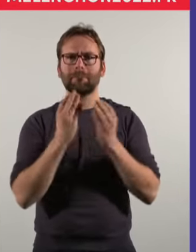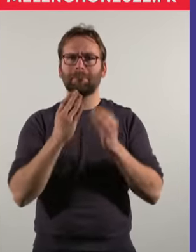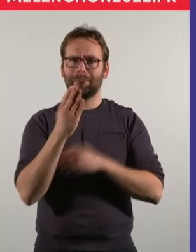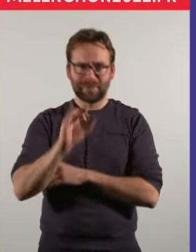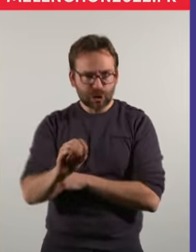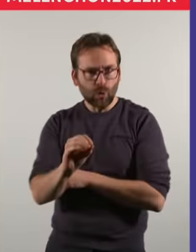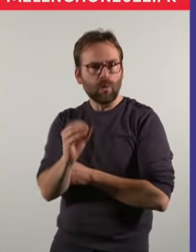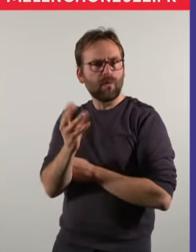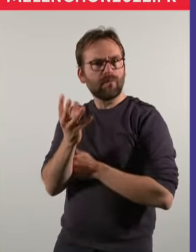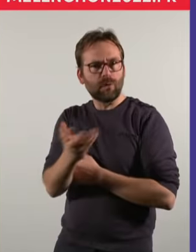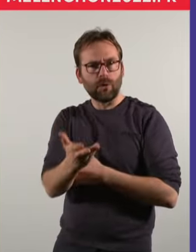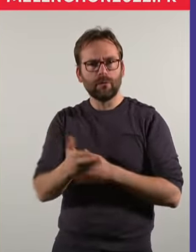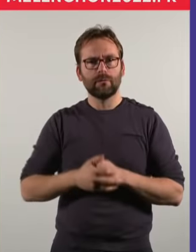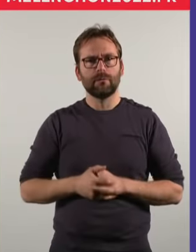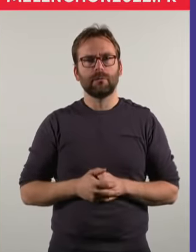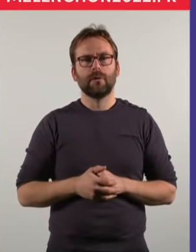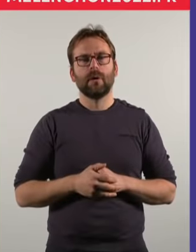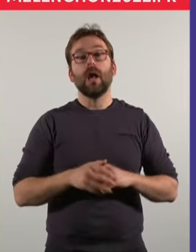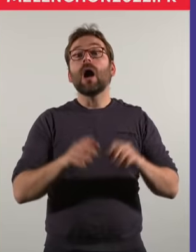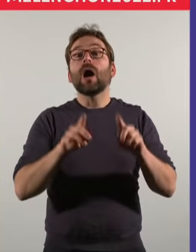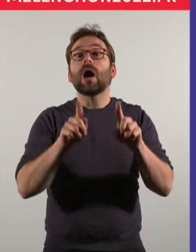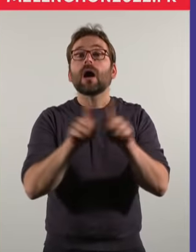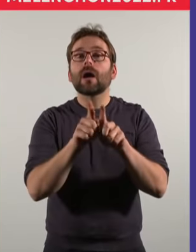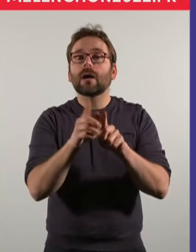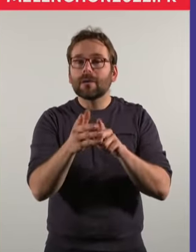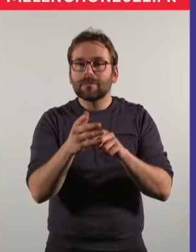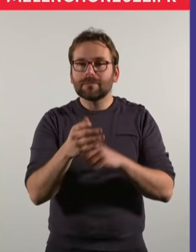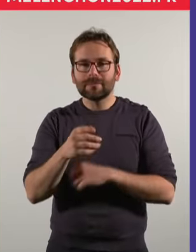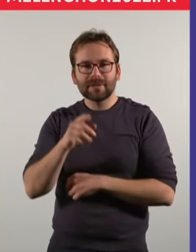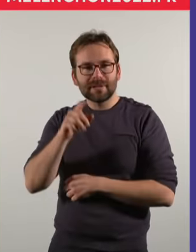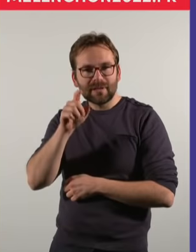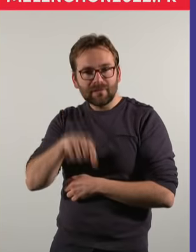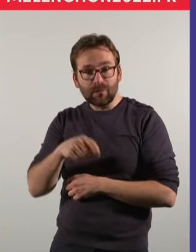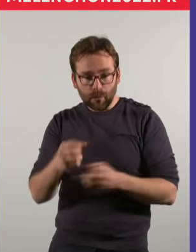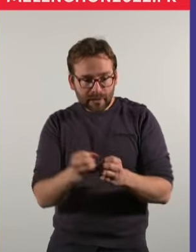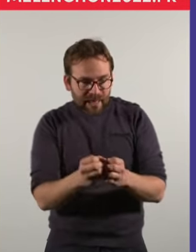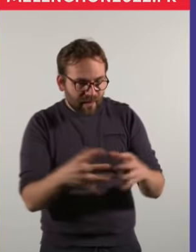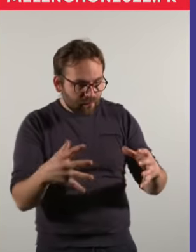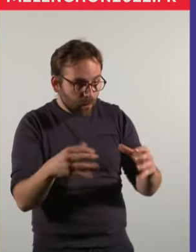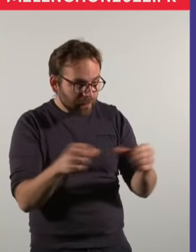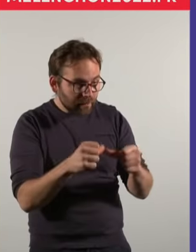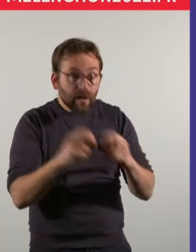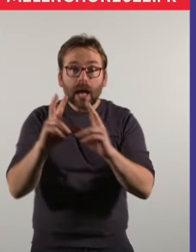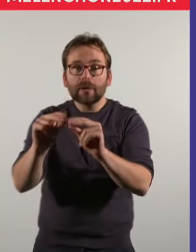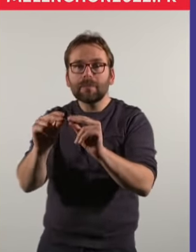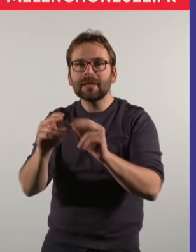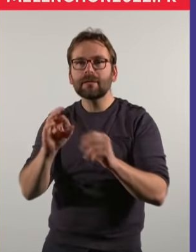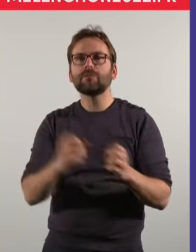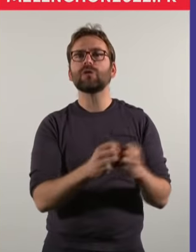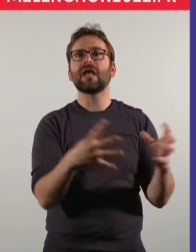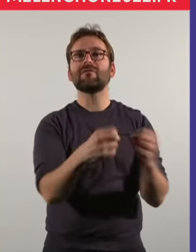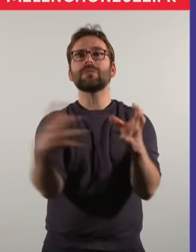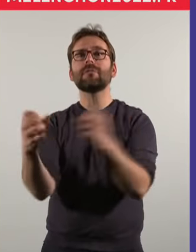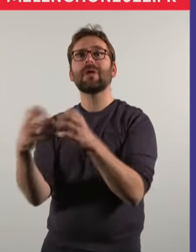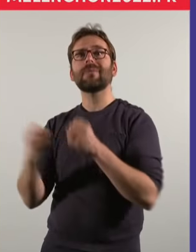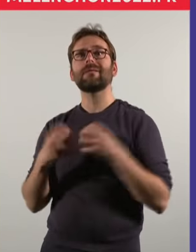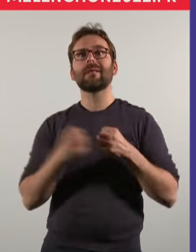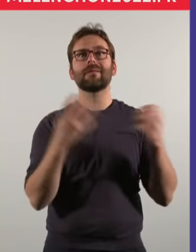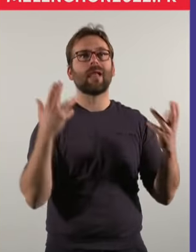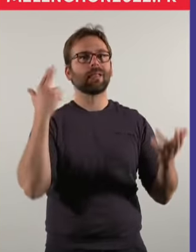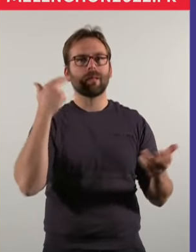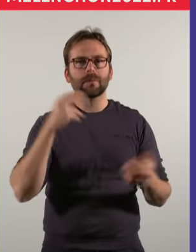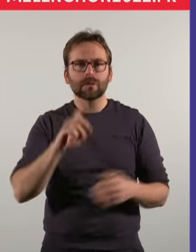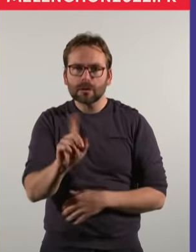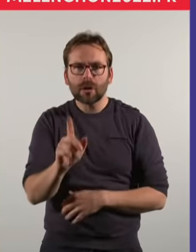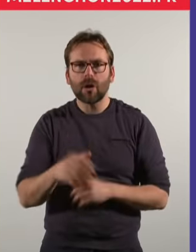De la même manière, il faut dire ce qu'on a l'intention de développer. On ne va pas développer tout et n'importe quoi. On ne va pas